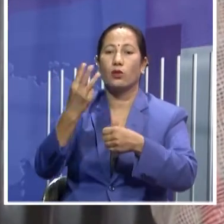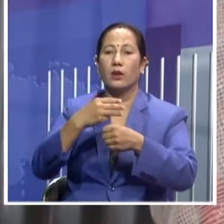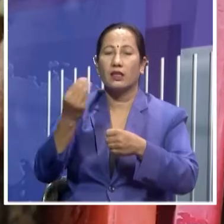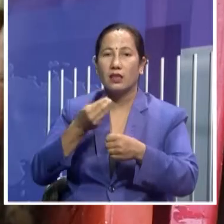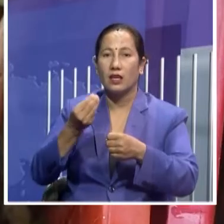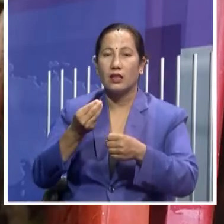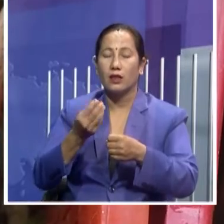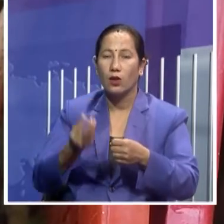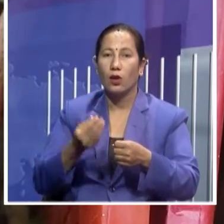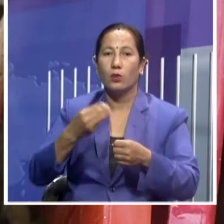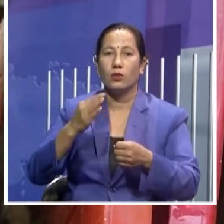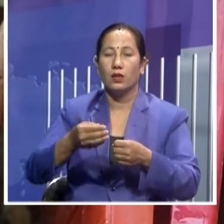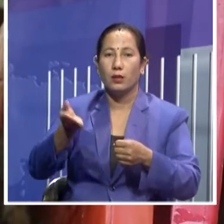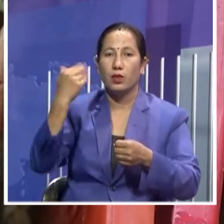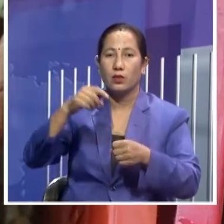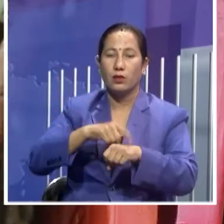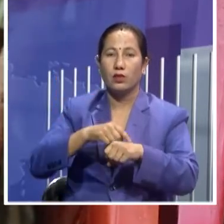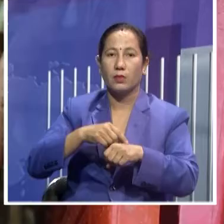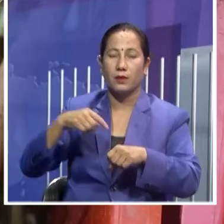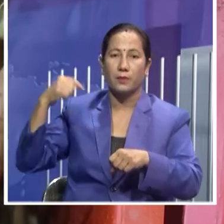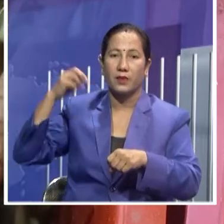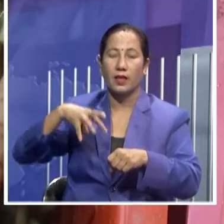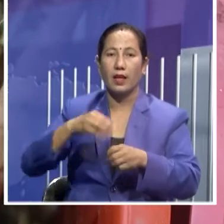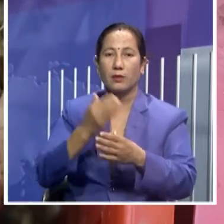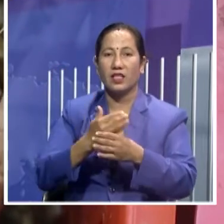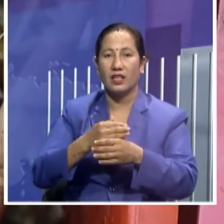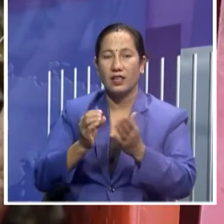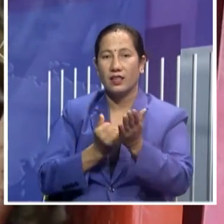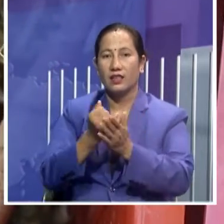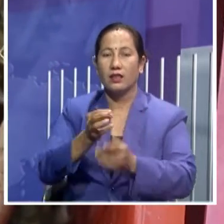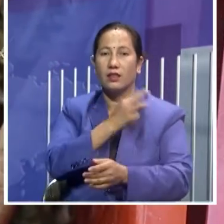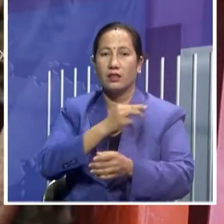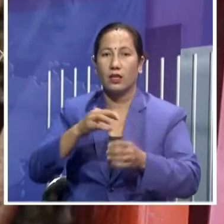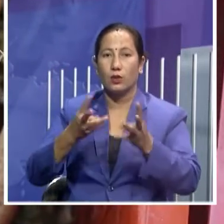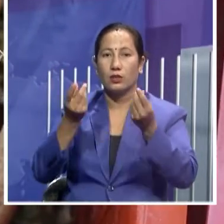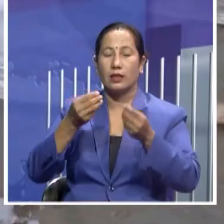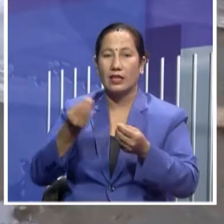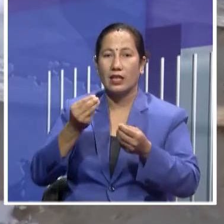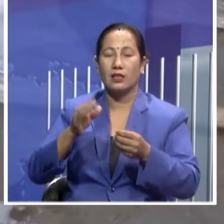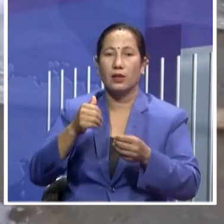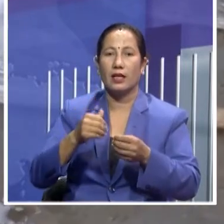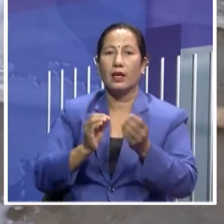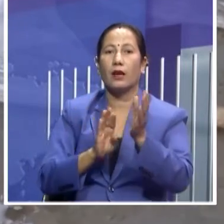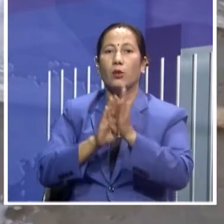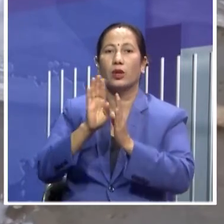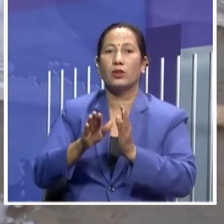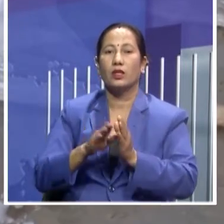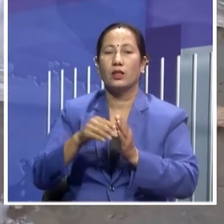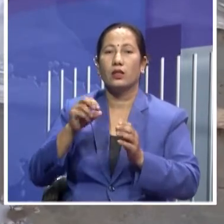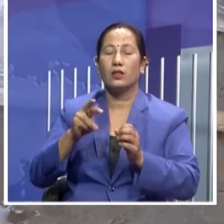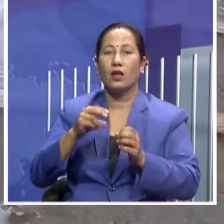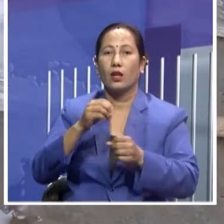कम मात्रामा हुन्छ। उसो त पछिल्लो समय कैलालीमा पनि तरकारी खेती गर्ने किसानको संख्या विगत केही समय यता बढ्दै गइरहेको छ।